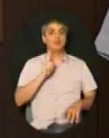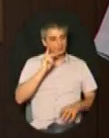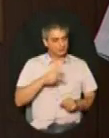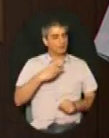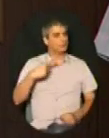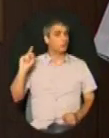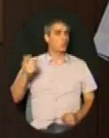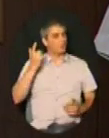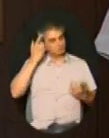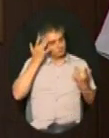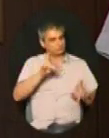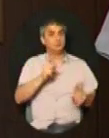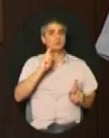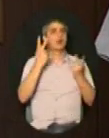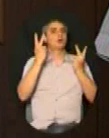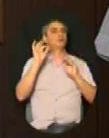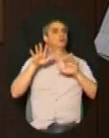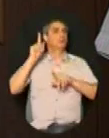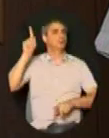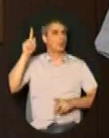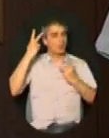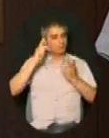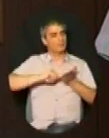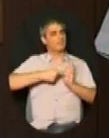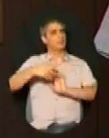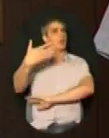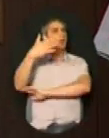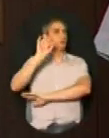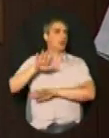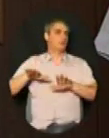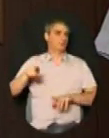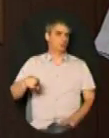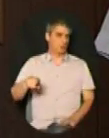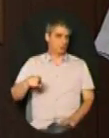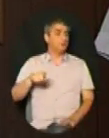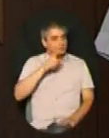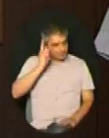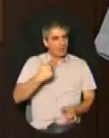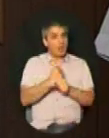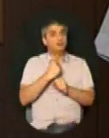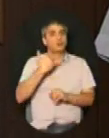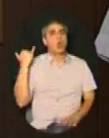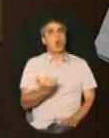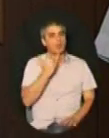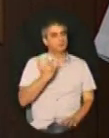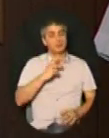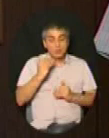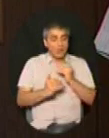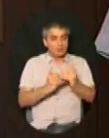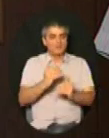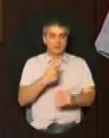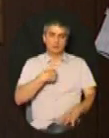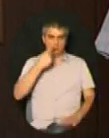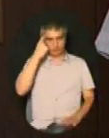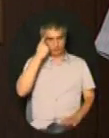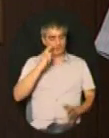להיות אכפת לכולם, זה צריך להיות חשוב לממשלה, זה צריך להיות יעד לאומי, וצריך לעשות את זה כל הזמן, בכל צד. אני